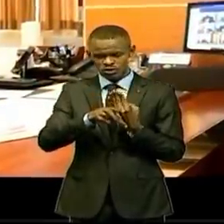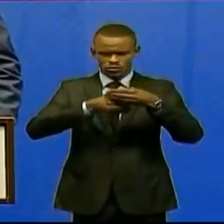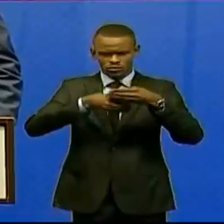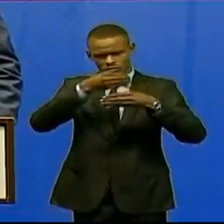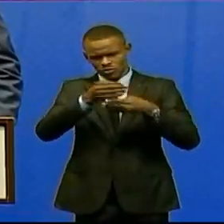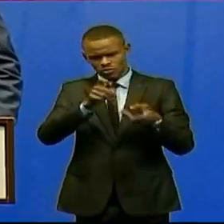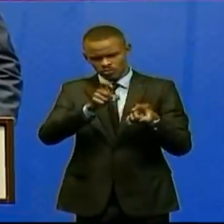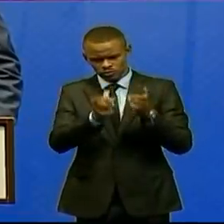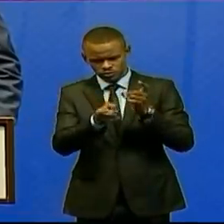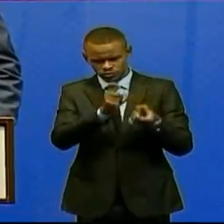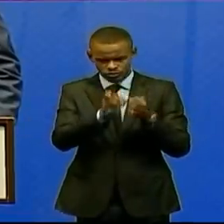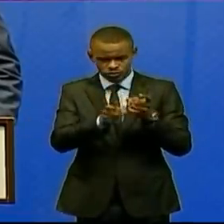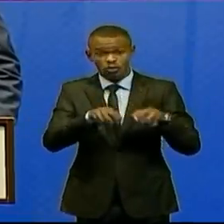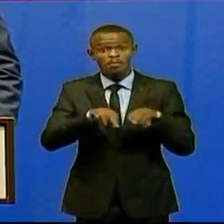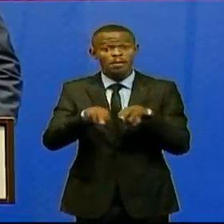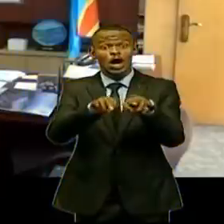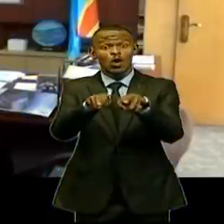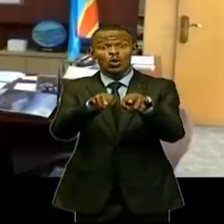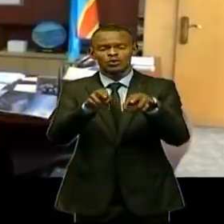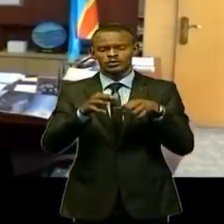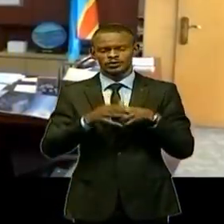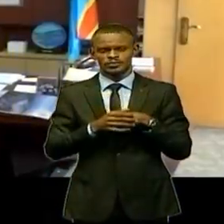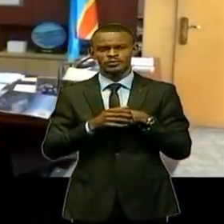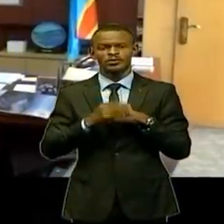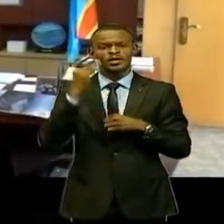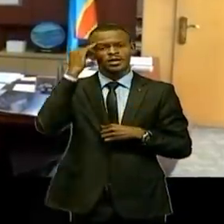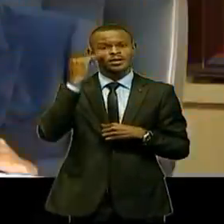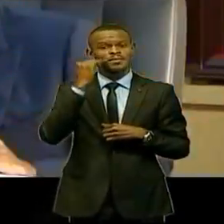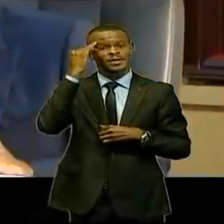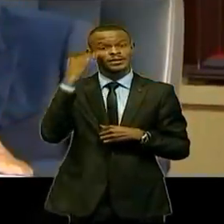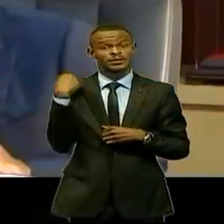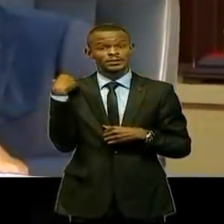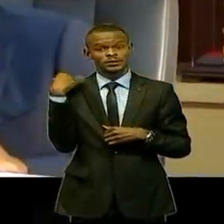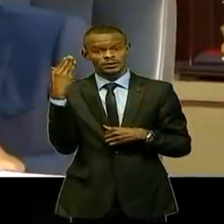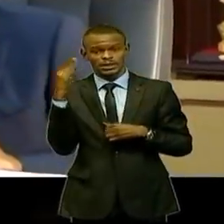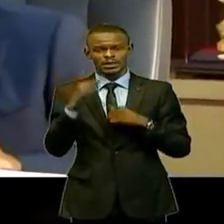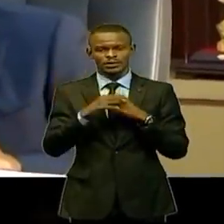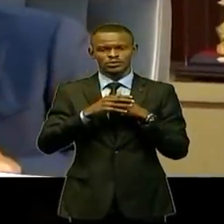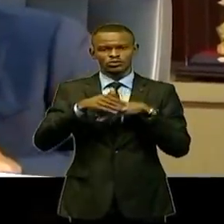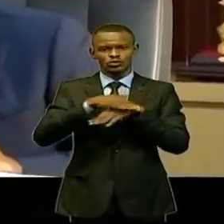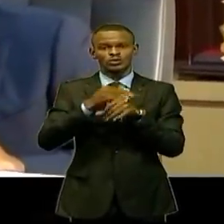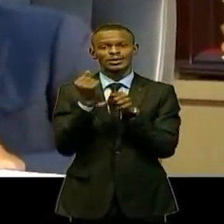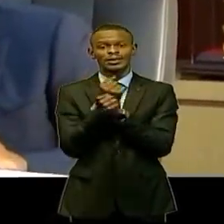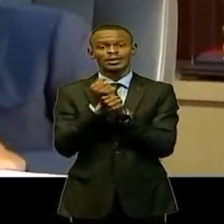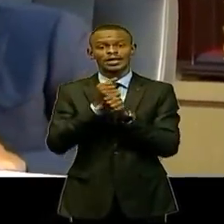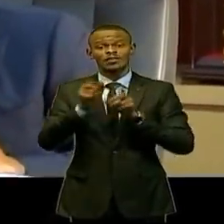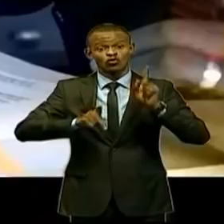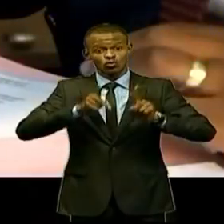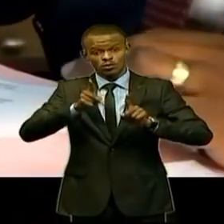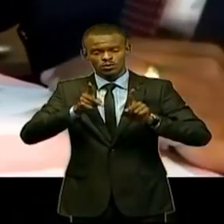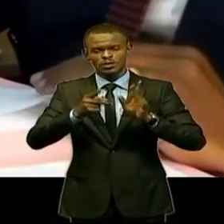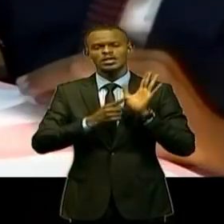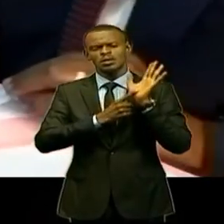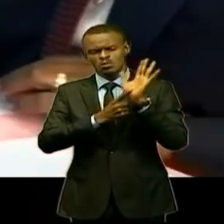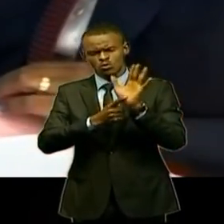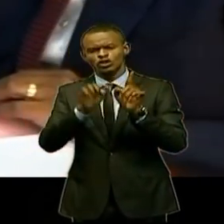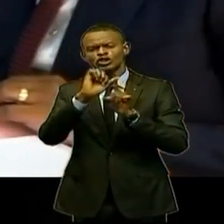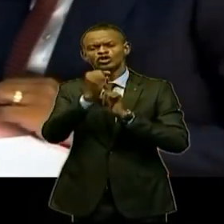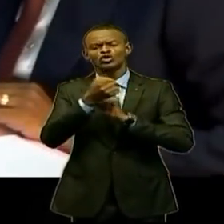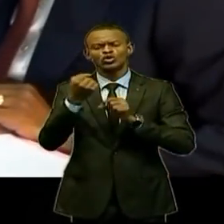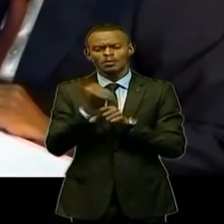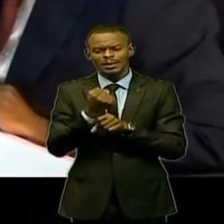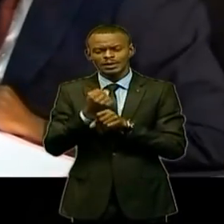d'État, ministre des Infrastructures et Travaux publics, a présenté la situation d'évolution des travaux